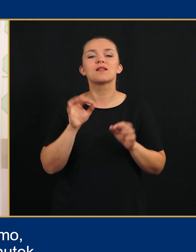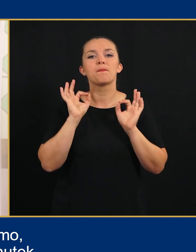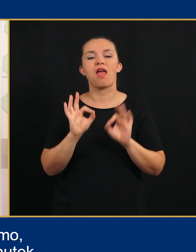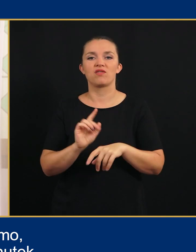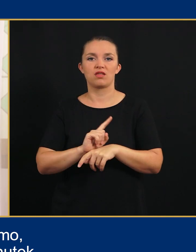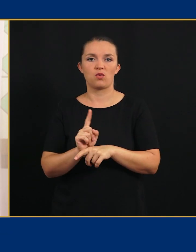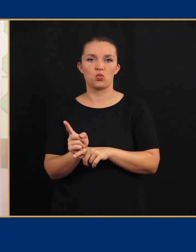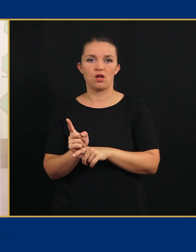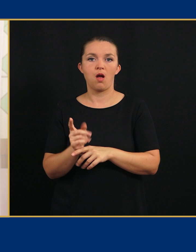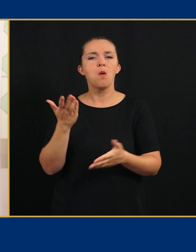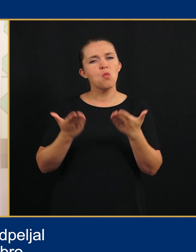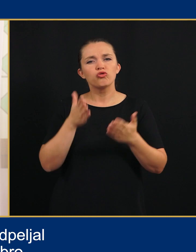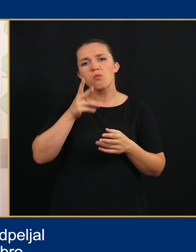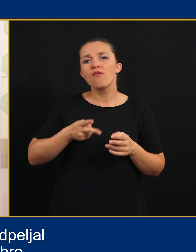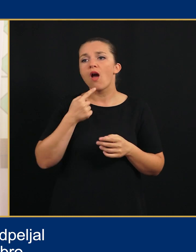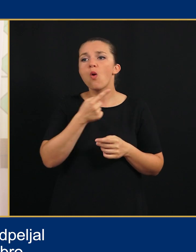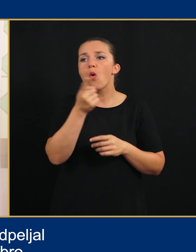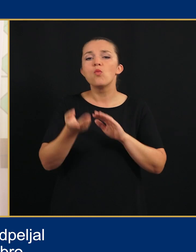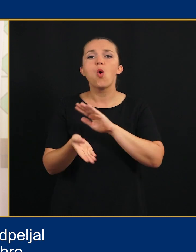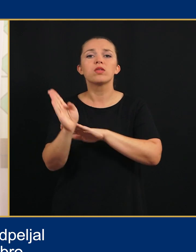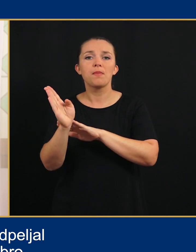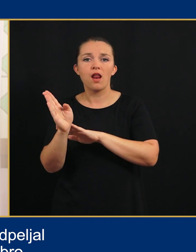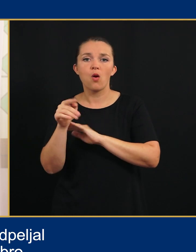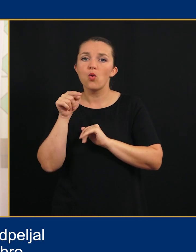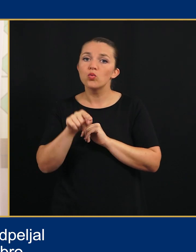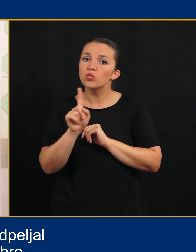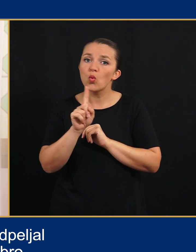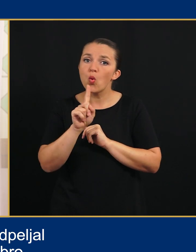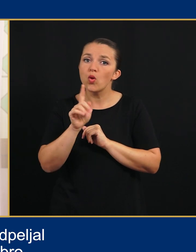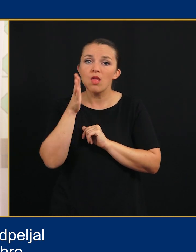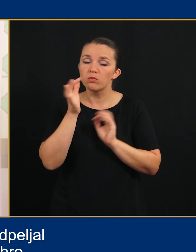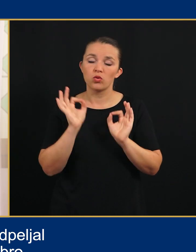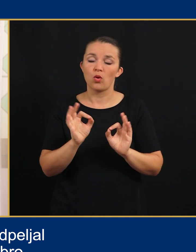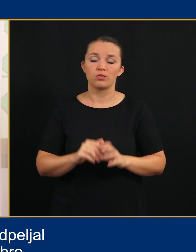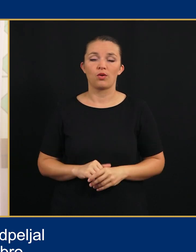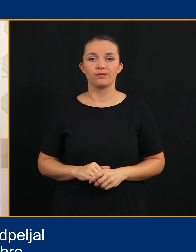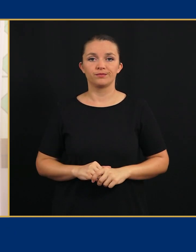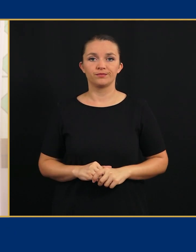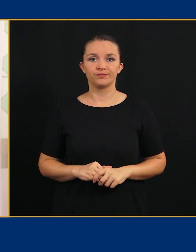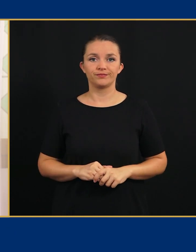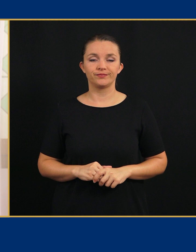pravi trenutek. Mogoče bo vlak komu odpeljal in to nikakor ne bo dobro.